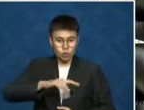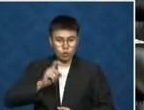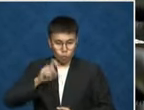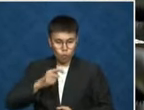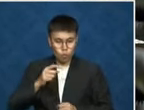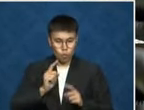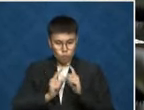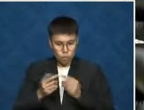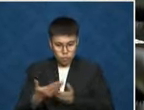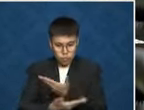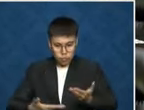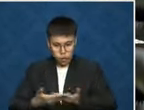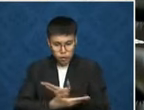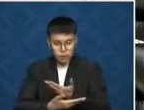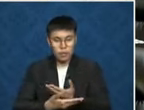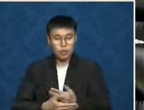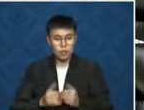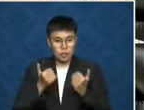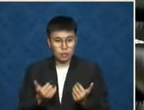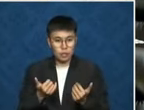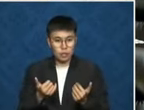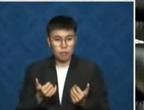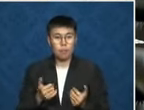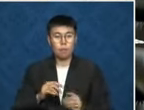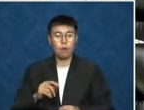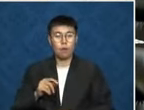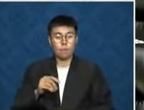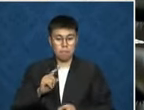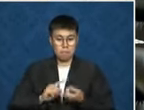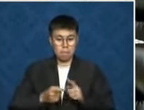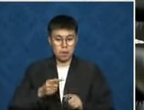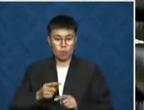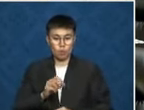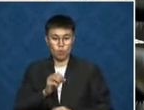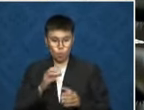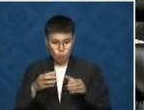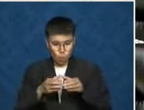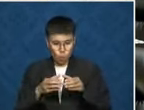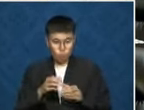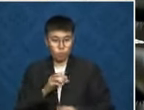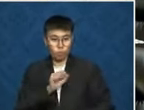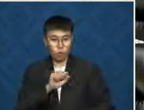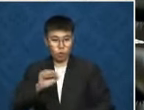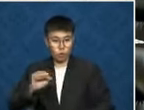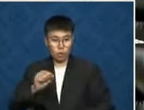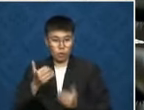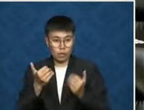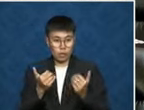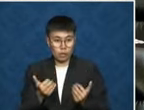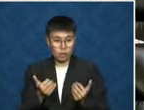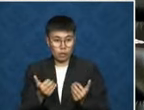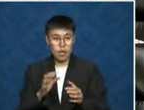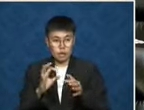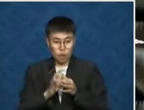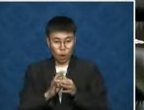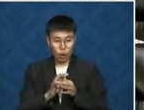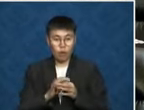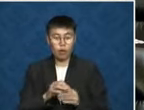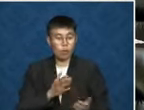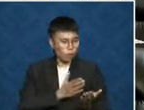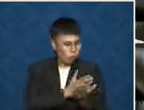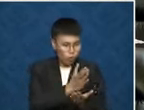ซึ่งตอนนี้เข้าใจว่าจากการประสานจากทางเพื่อนสมาชิกนะครับจากทางวิปเนี่ยก็เข้าใจว่าเรื่องนี้เป็นเรื่องที่เกี่ยวข้องกับทุกภาคส่วน